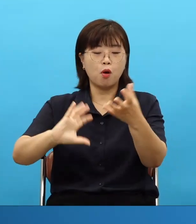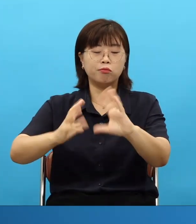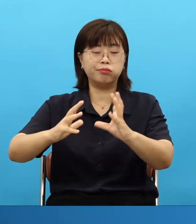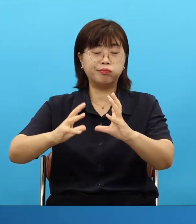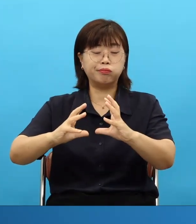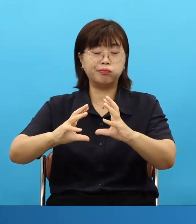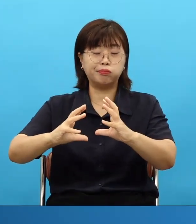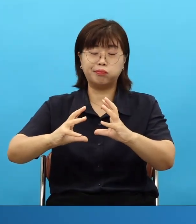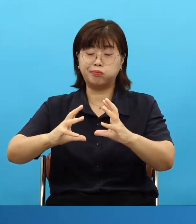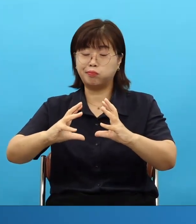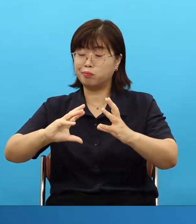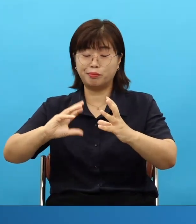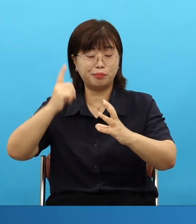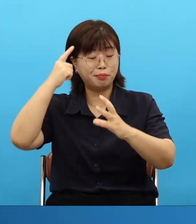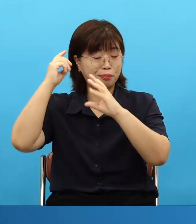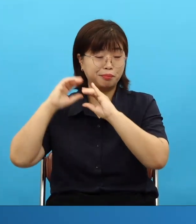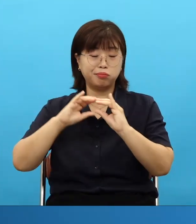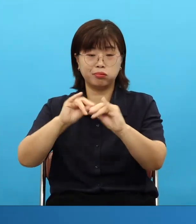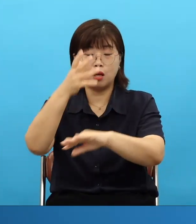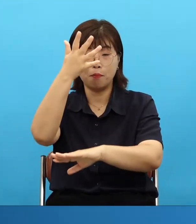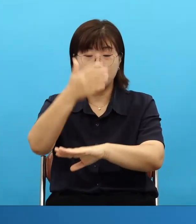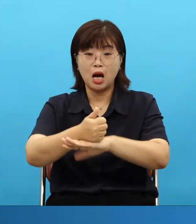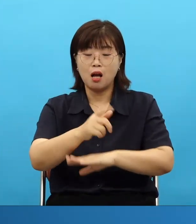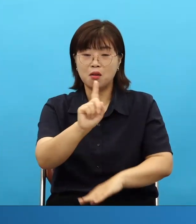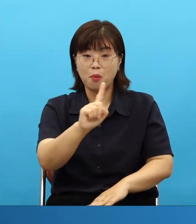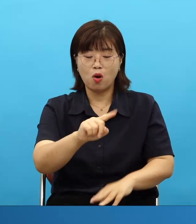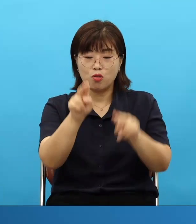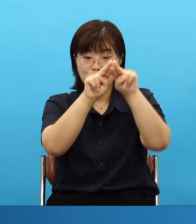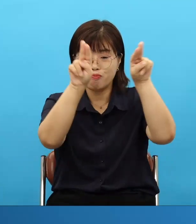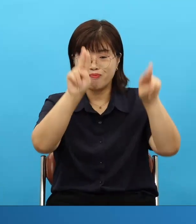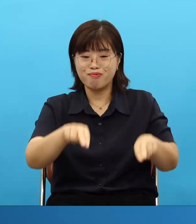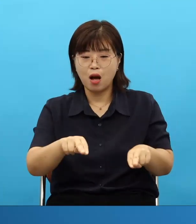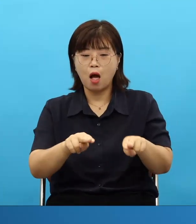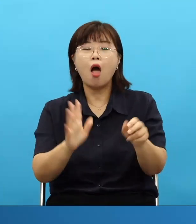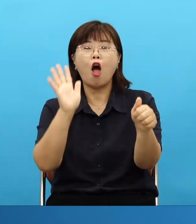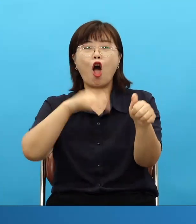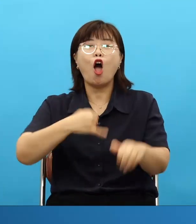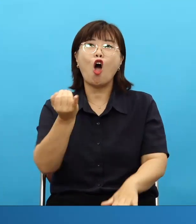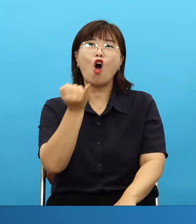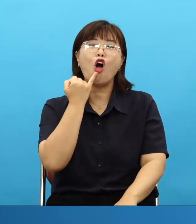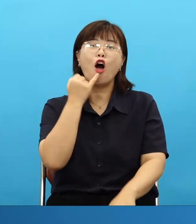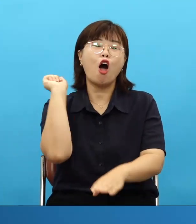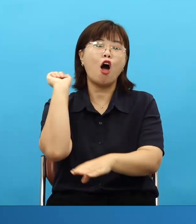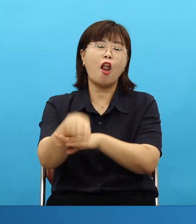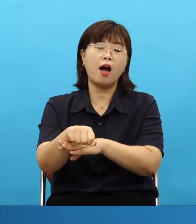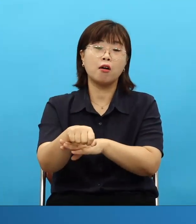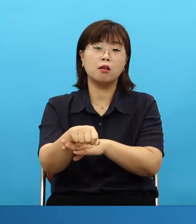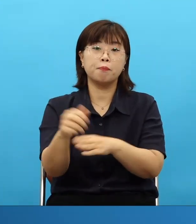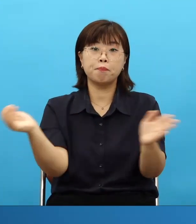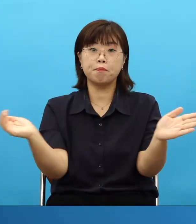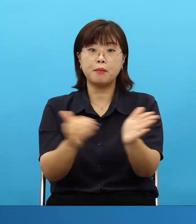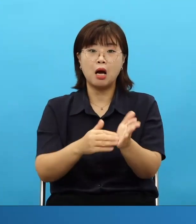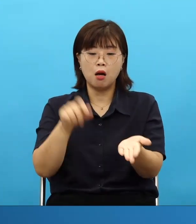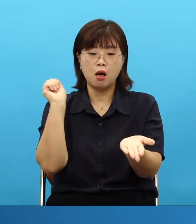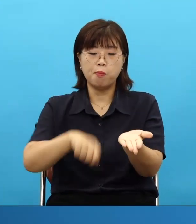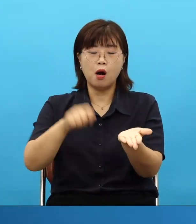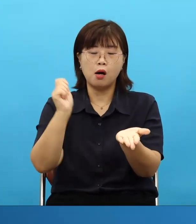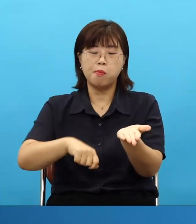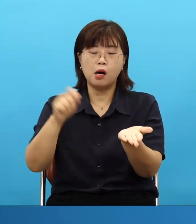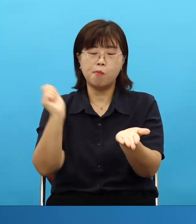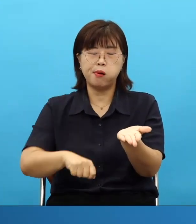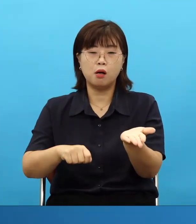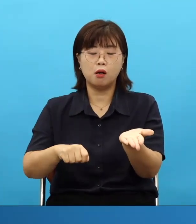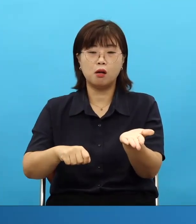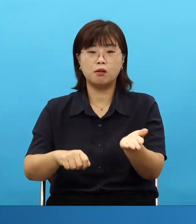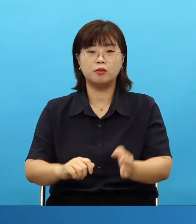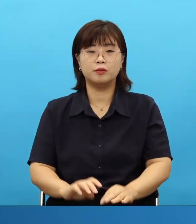this. 결의하고 이게 망치 이게 세 번 두드리면 끝난 거예요 이게. He raised his hammer and he actually made this, they voted